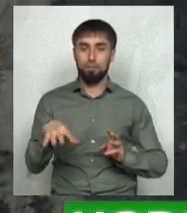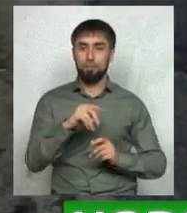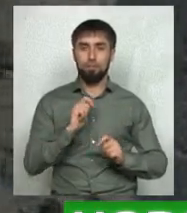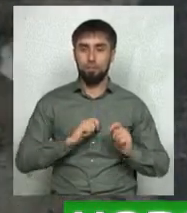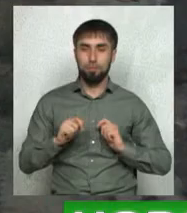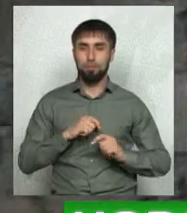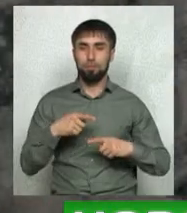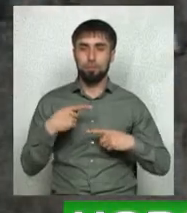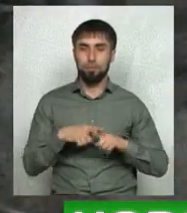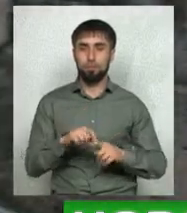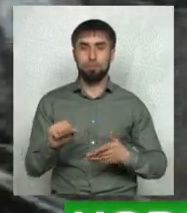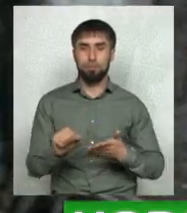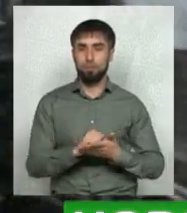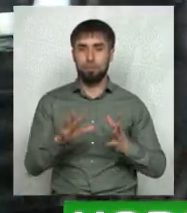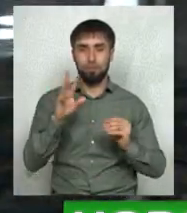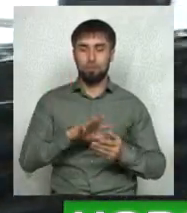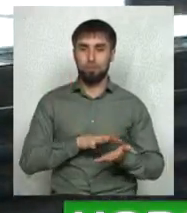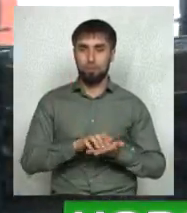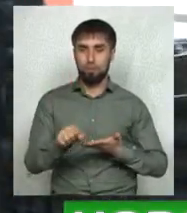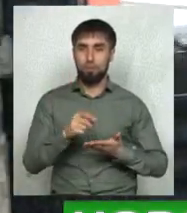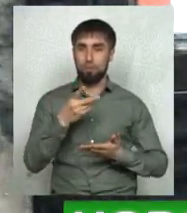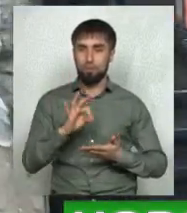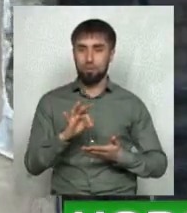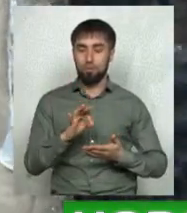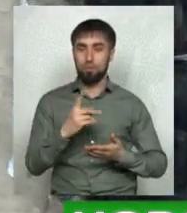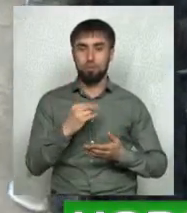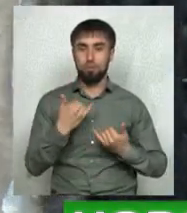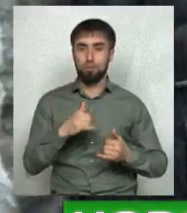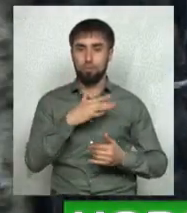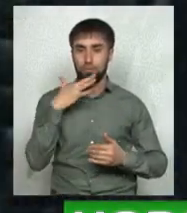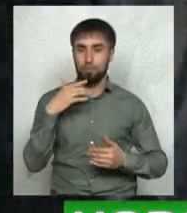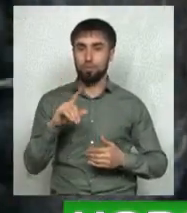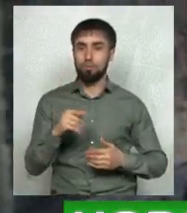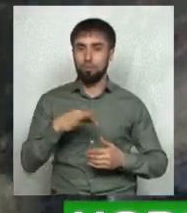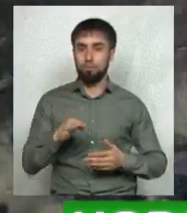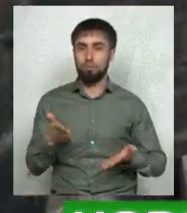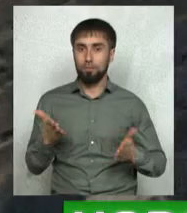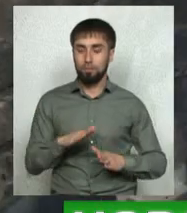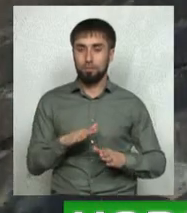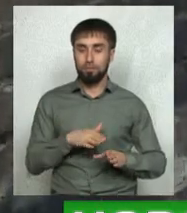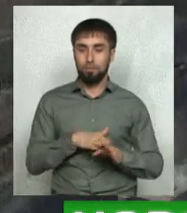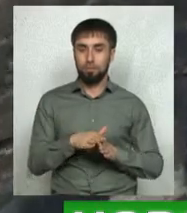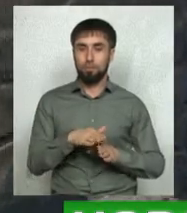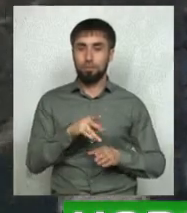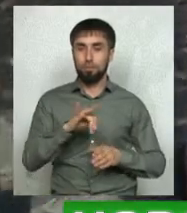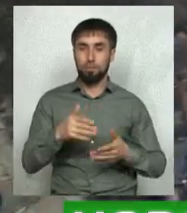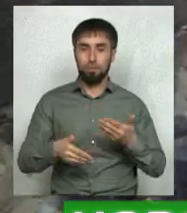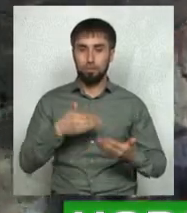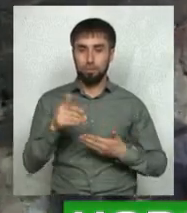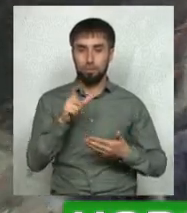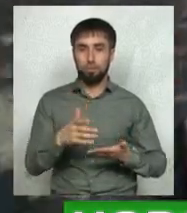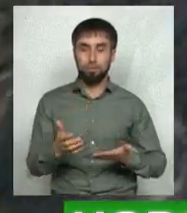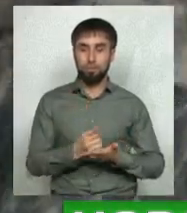вещи, технику и документы, которые находились в комнатах. Но, на удивление многих, кое-что все же уцелело. При разборе завалов ребята